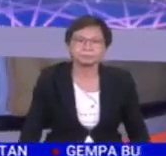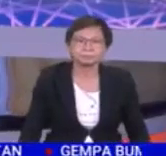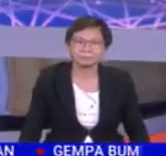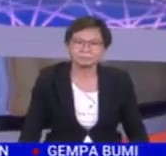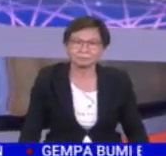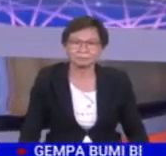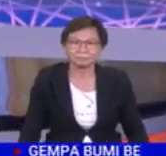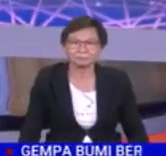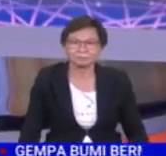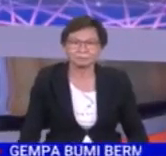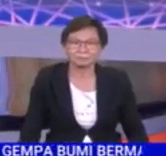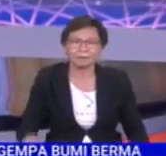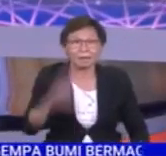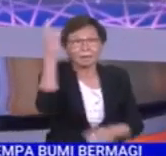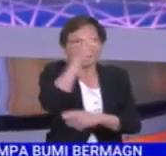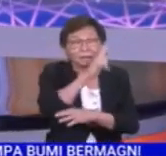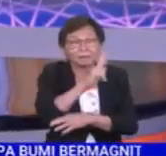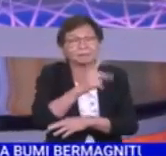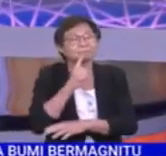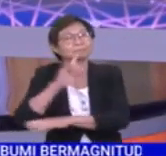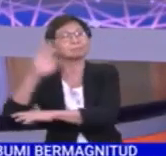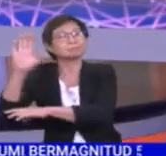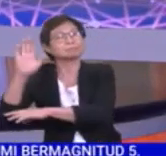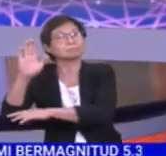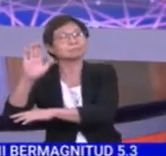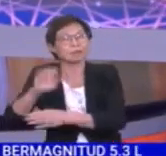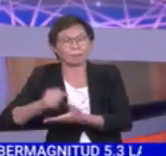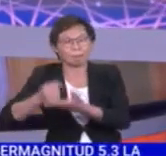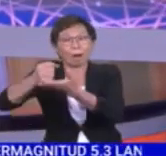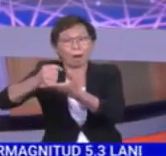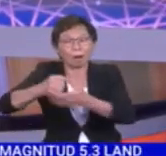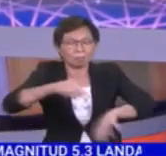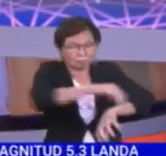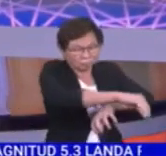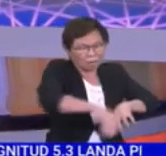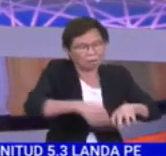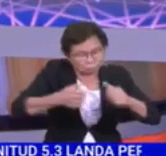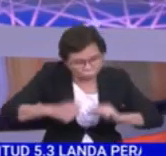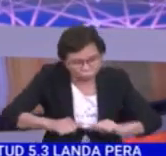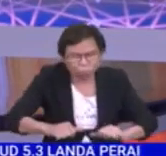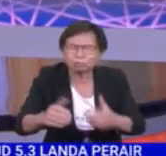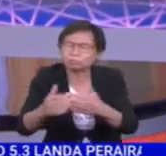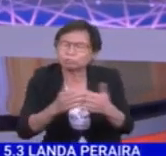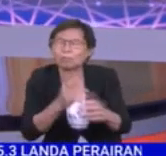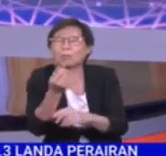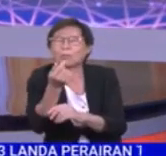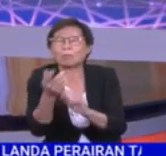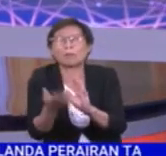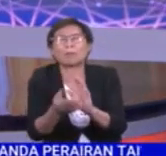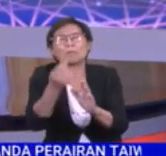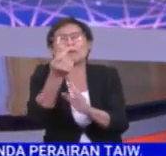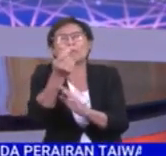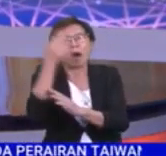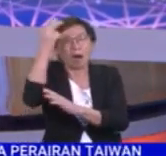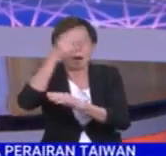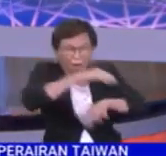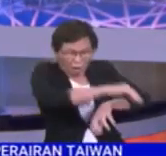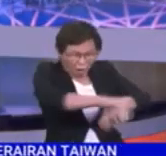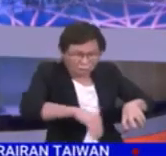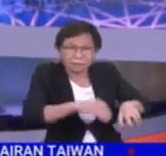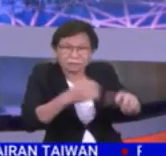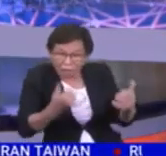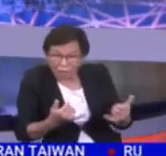di tempat hari itu kerajaan memberi jaminan subsidi Haji akan diteruskan biarpun kos menunaikan haji tahun ini